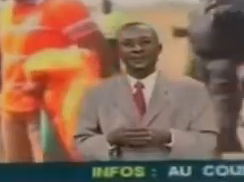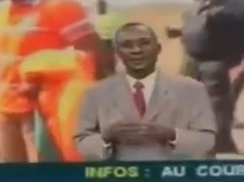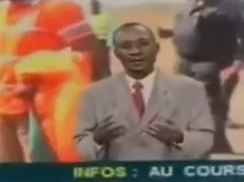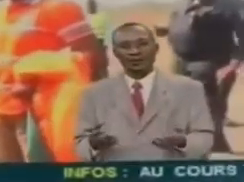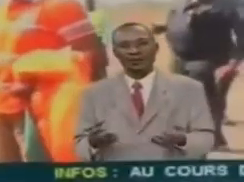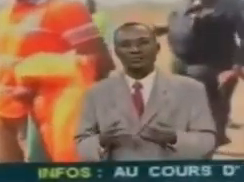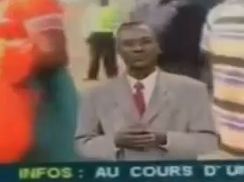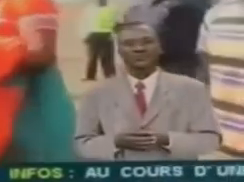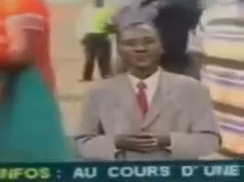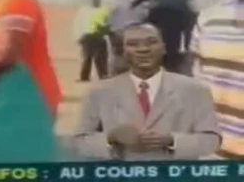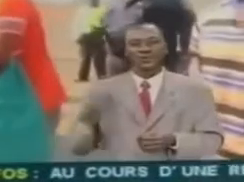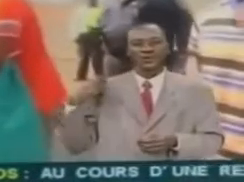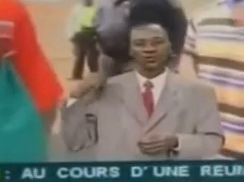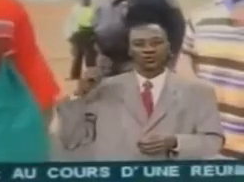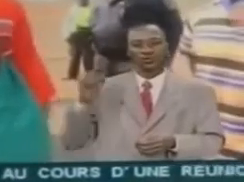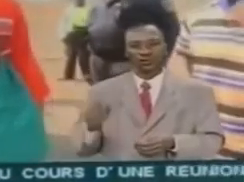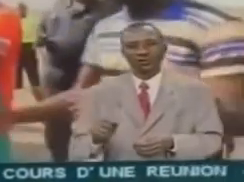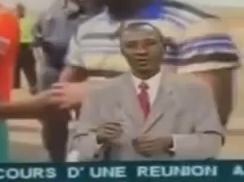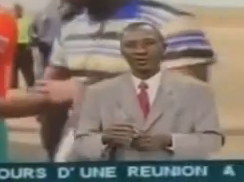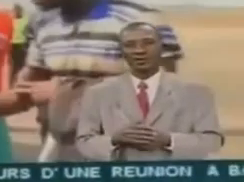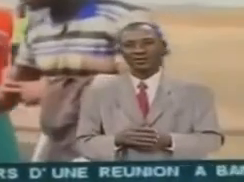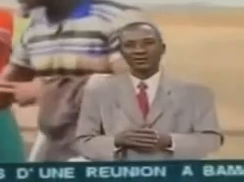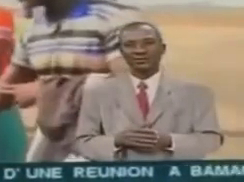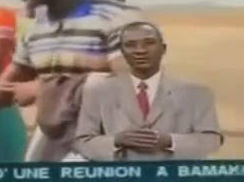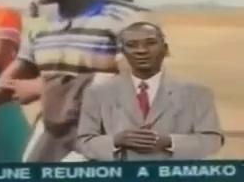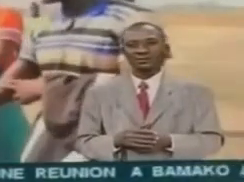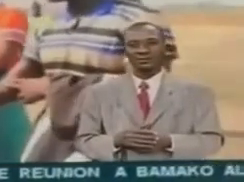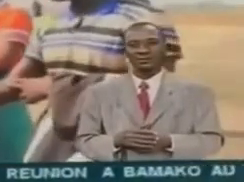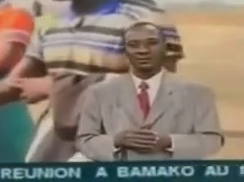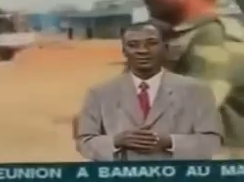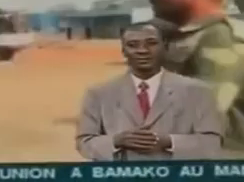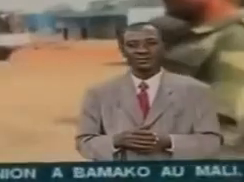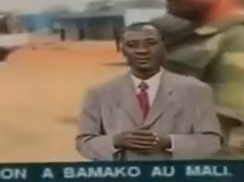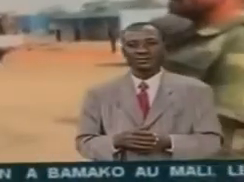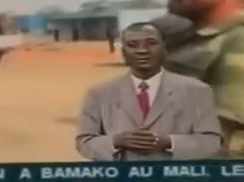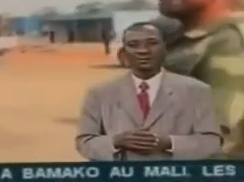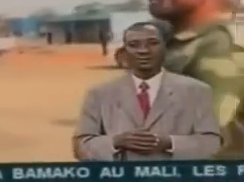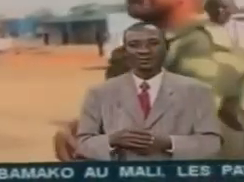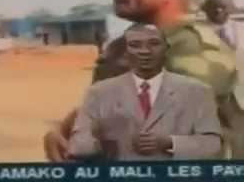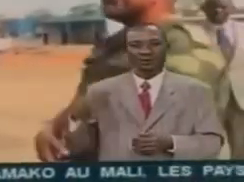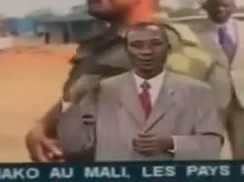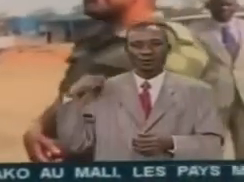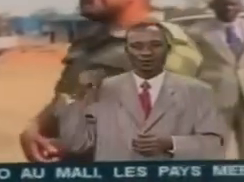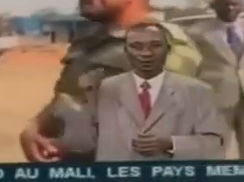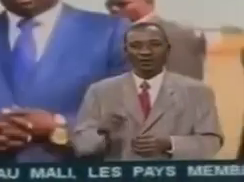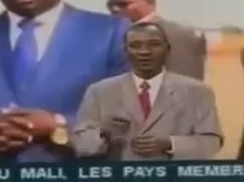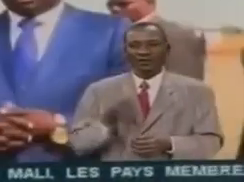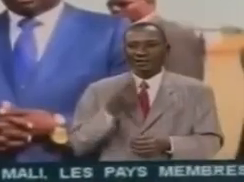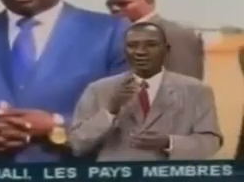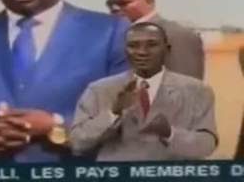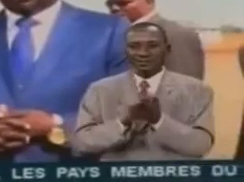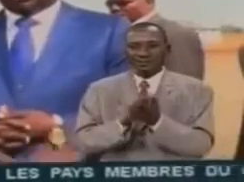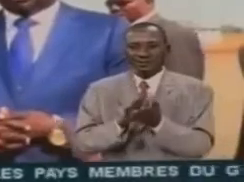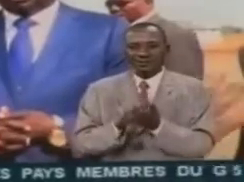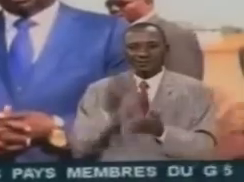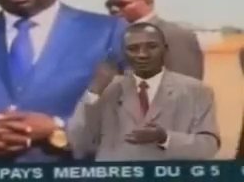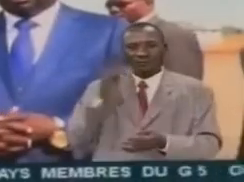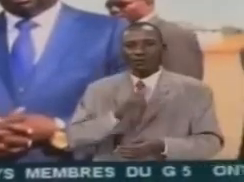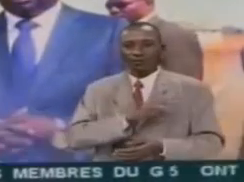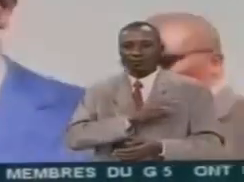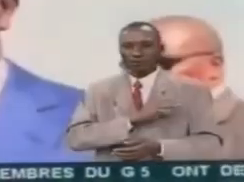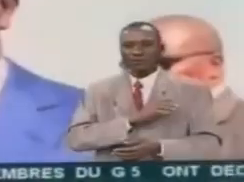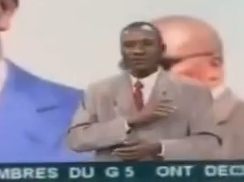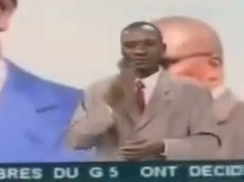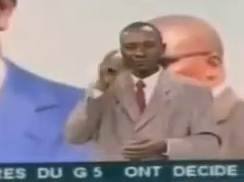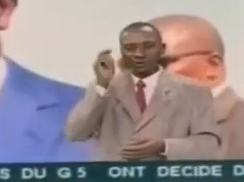de l'exécutif provincial du Haut-Touélé, Dr Jean-Pierre Lula, qui s'engage à saluer la bravoure de l'armée nationale et l'engagement farouche du